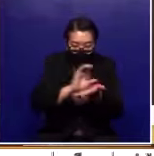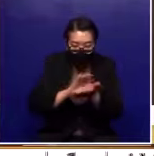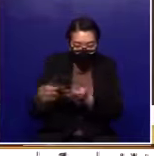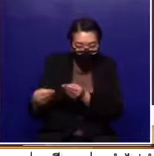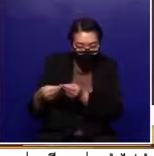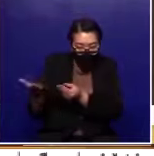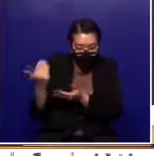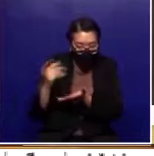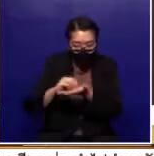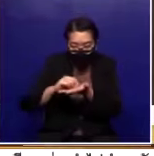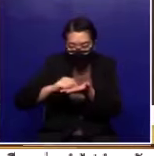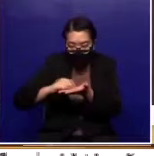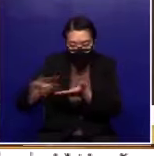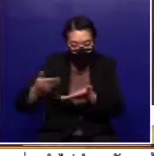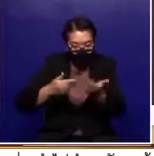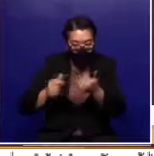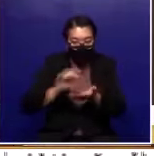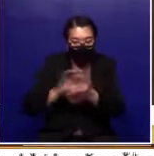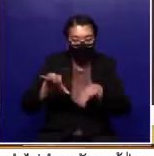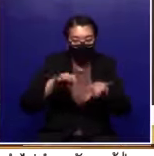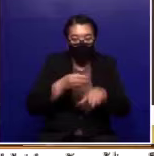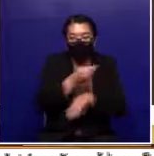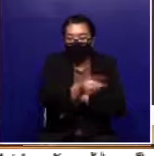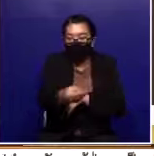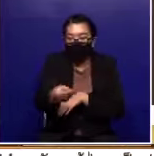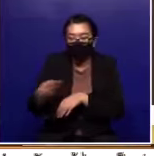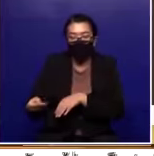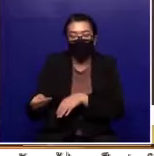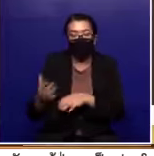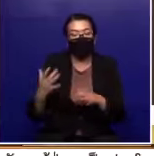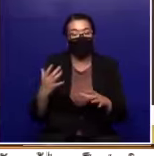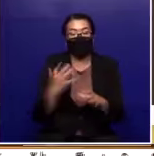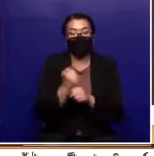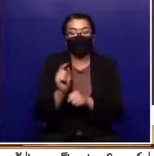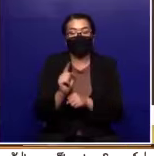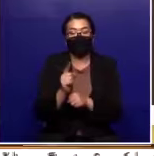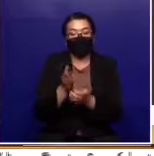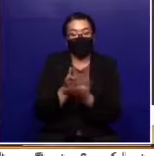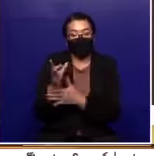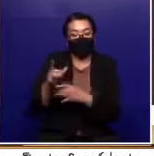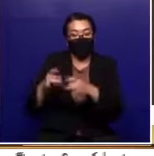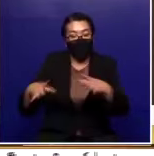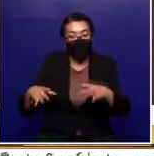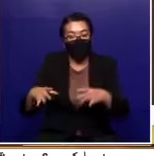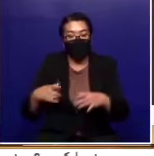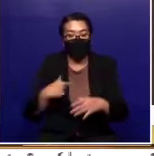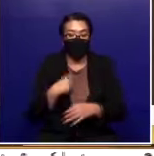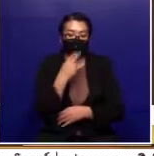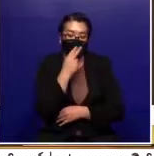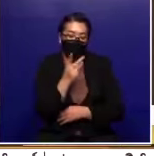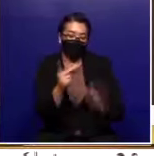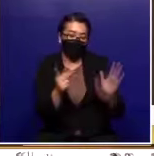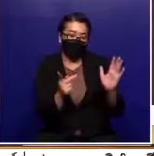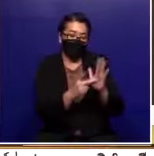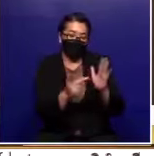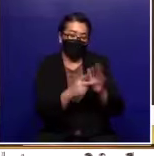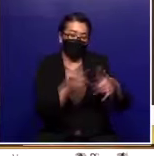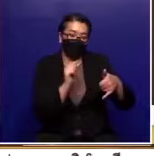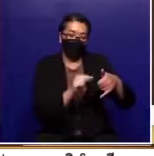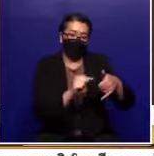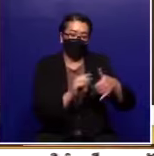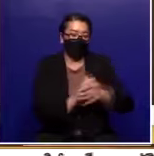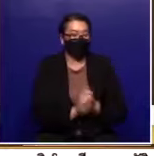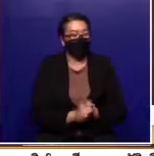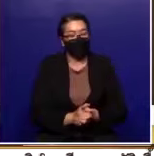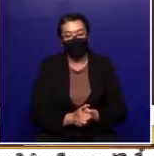างอย่างนี้ท่านประธานที่เคารพครับโดยสรุปแล้วพรรคฝ่ายค้านไม่สามารถปล่อยให้นักกู้แห่งลุ่มแม่น้ำเจ้าพระยาภาคพิสดารปี